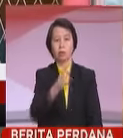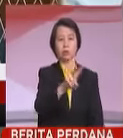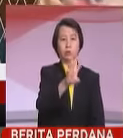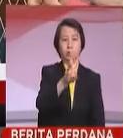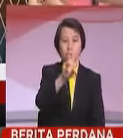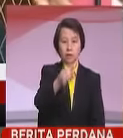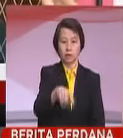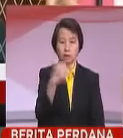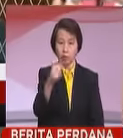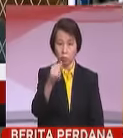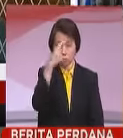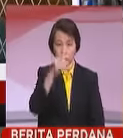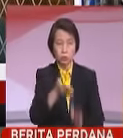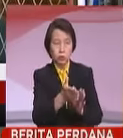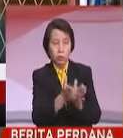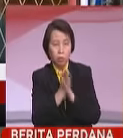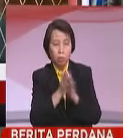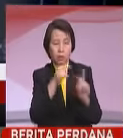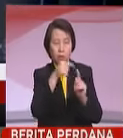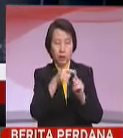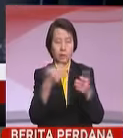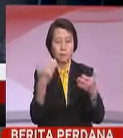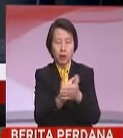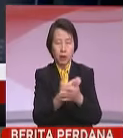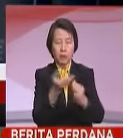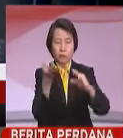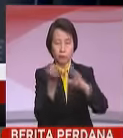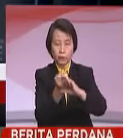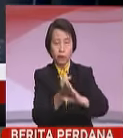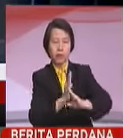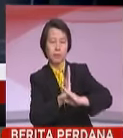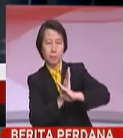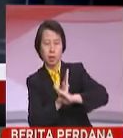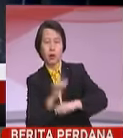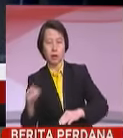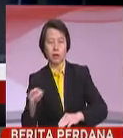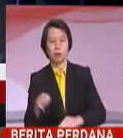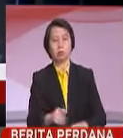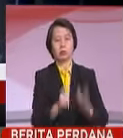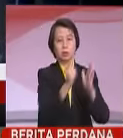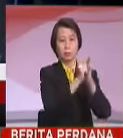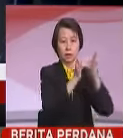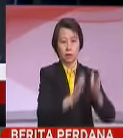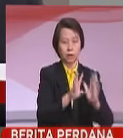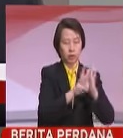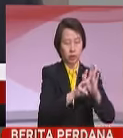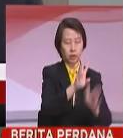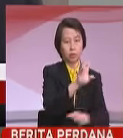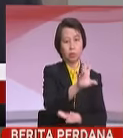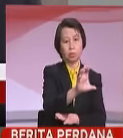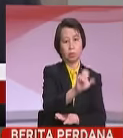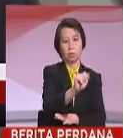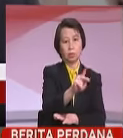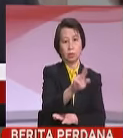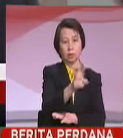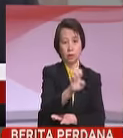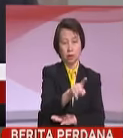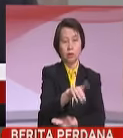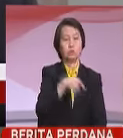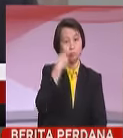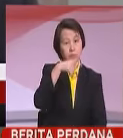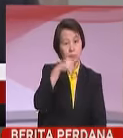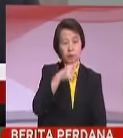Oktober lalu bagi memohon tarikh baru memfailkan pembelaan. Peguam mewakili Kek Muhammad Zunun Baiki